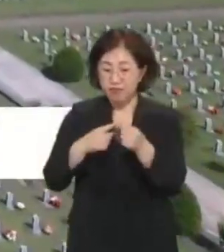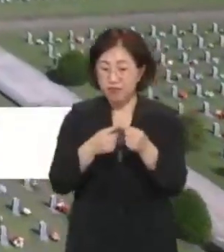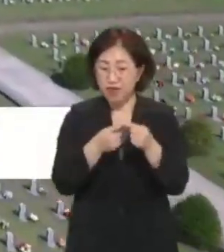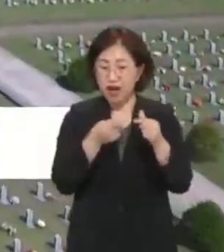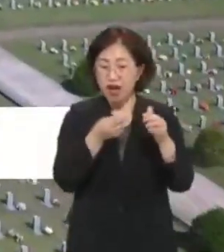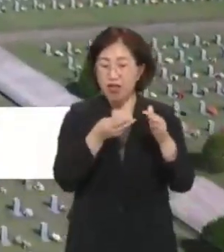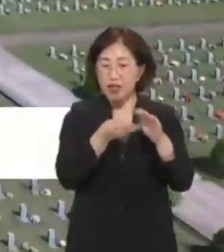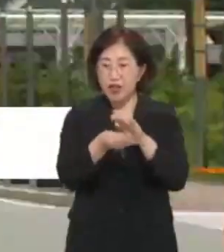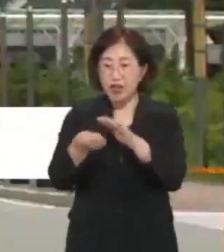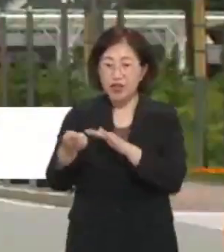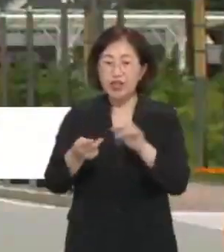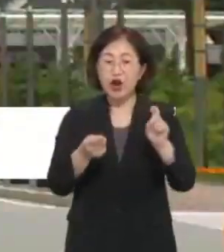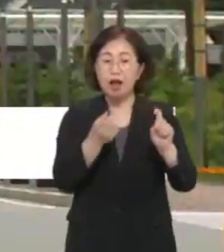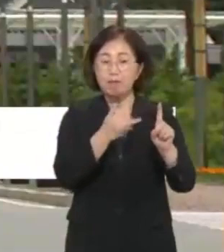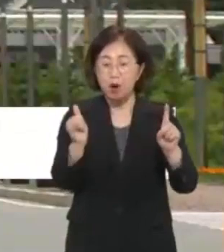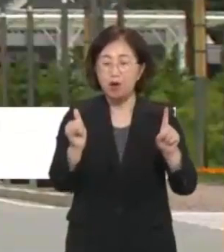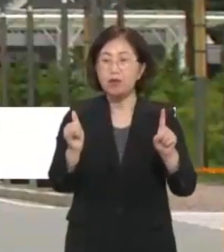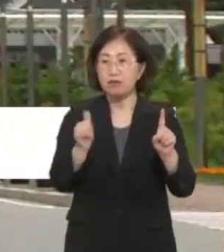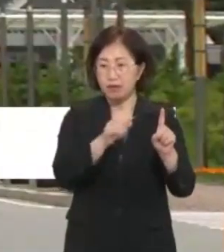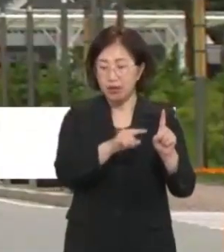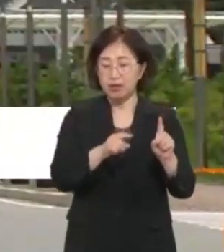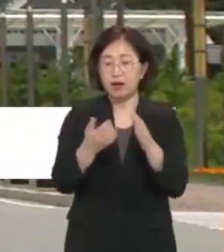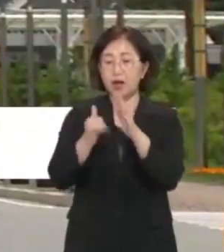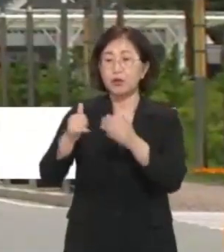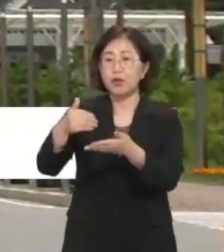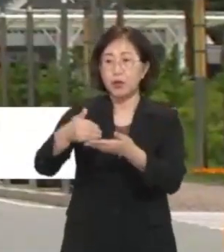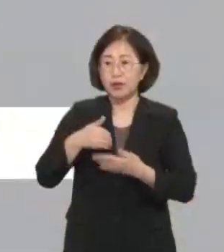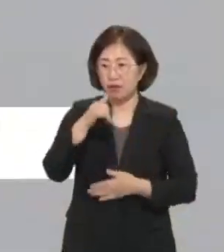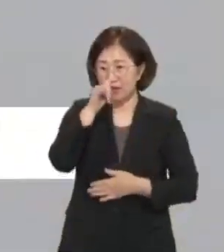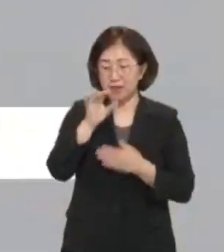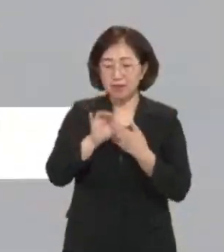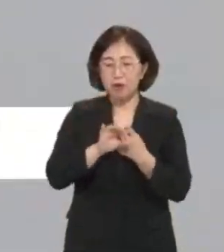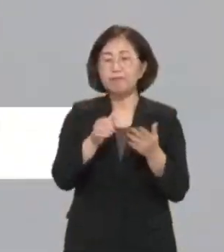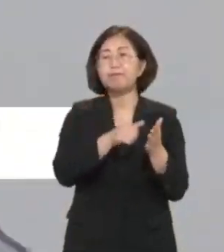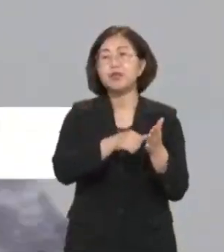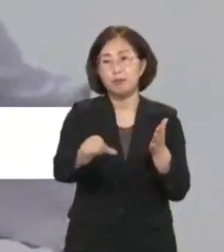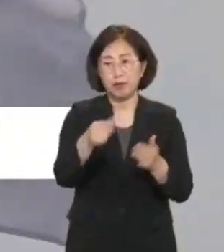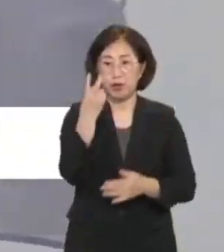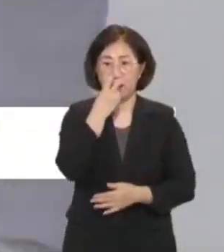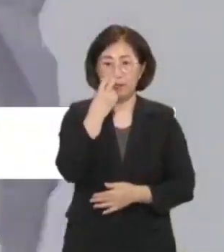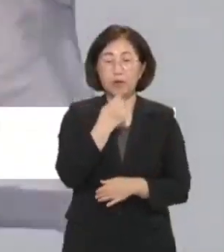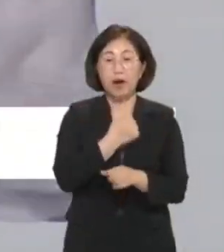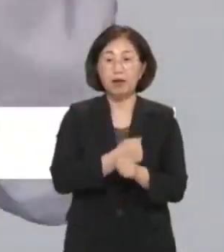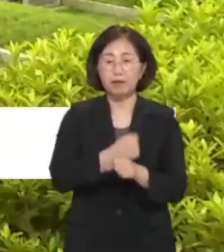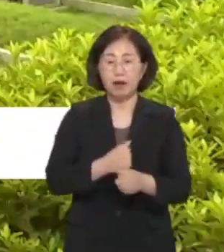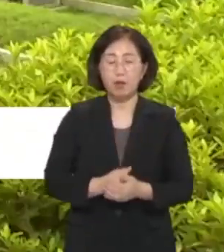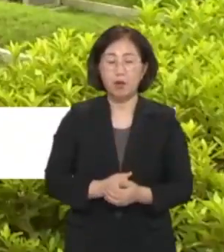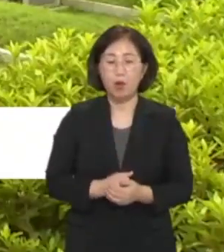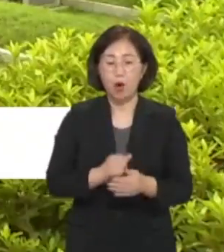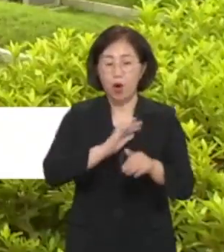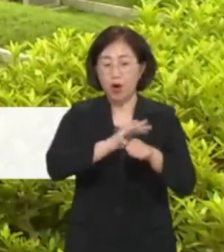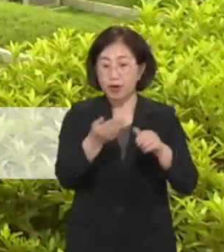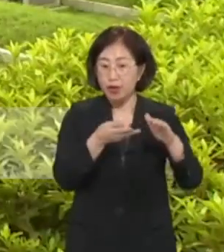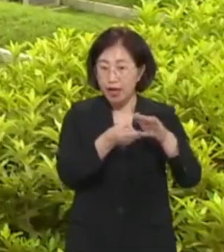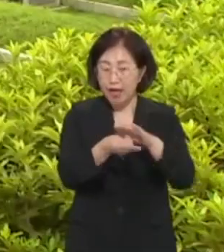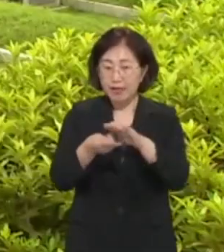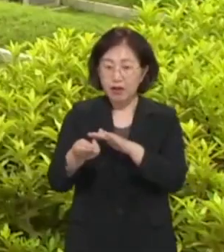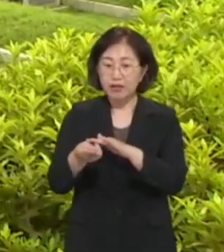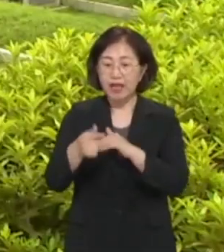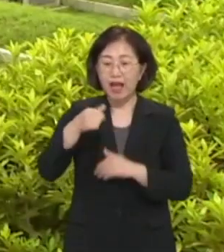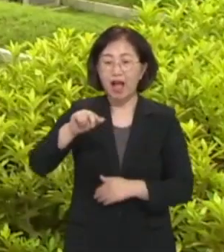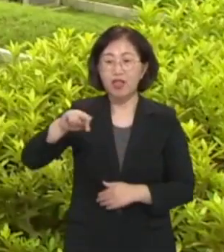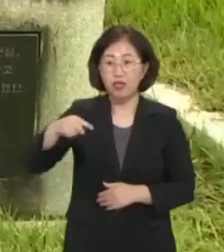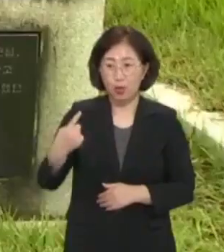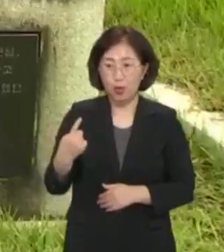대해서도 유족 등의 요청이 있다면 문구 삭제를 검토하겠다고 밝혔습니다. 대전 현충원에 안장돼 역시 간도특설